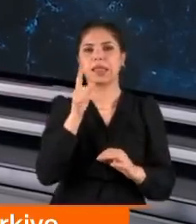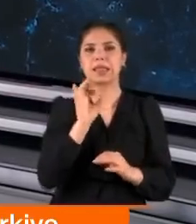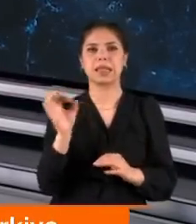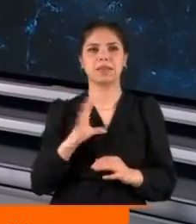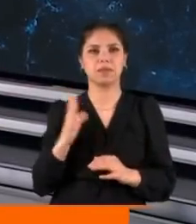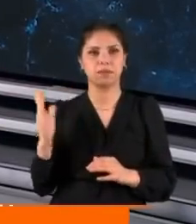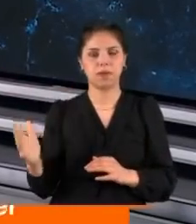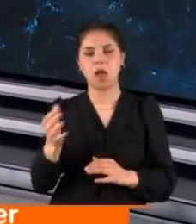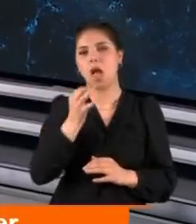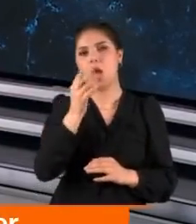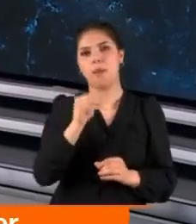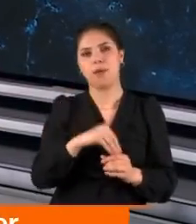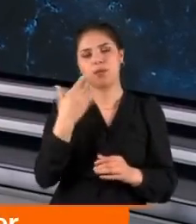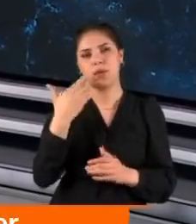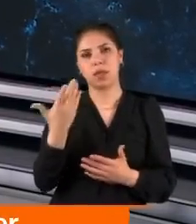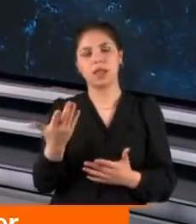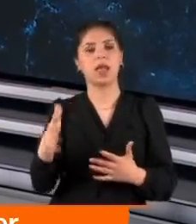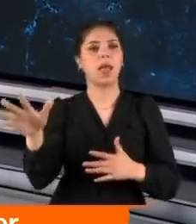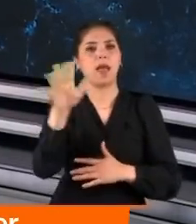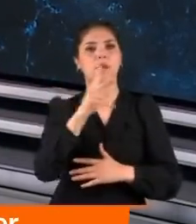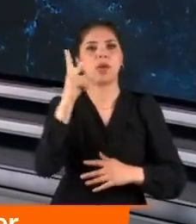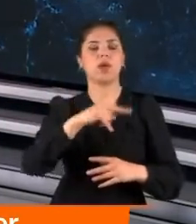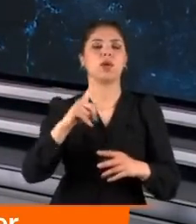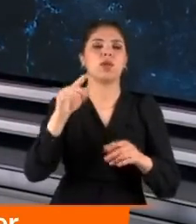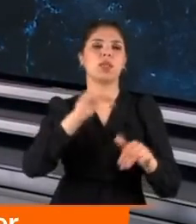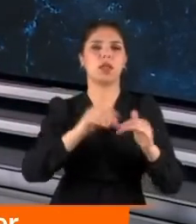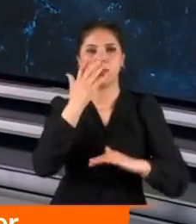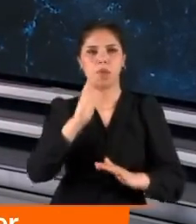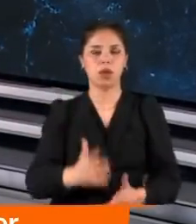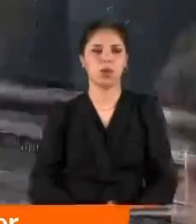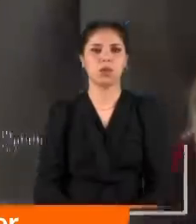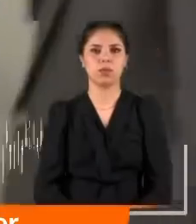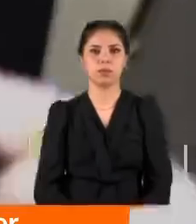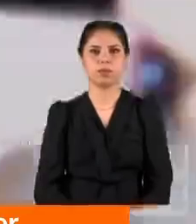var. Haberlerimizde de izledik. Herkes ikinci turu bekliyor.